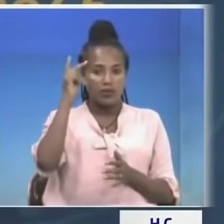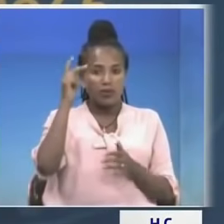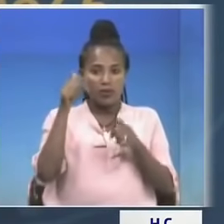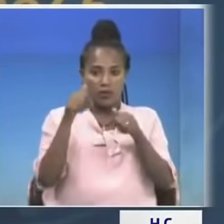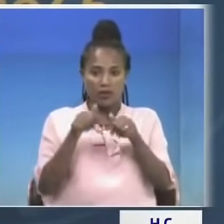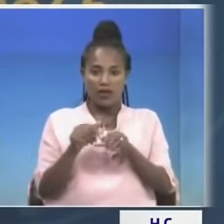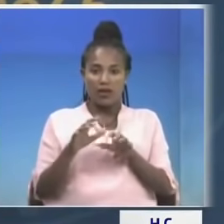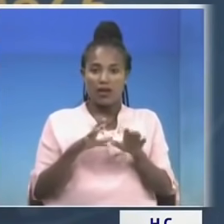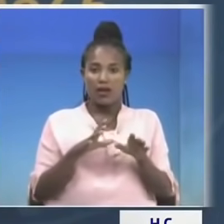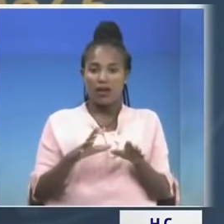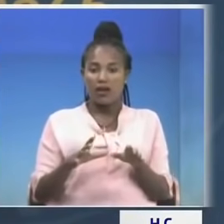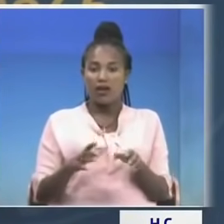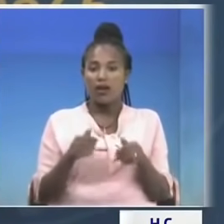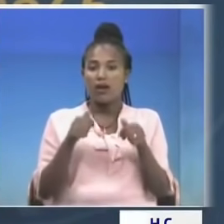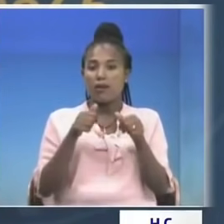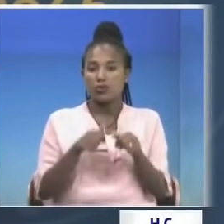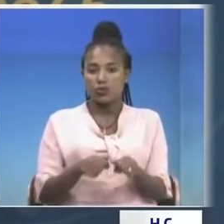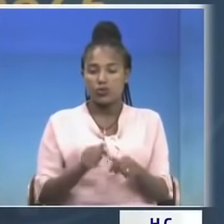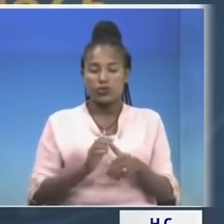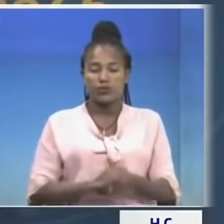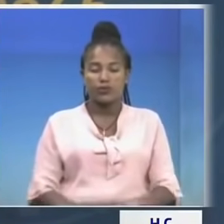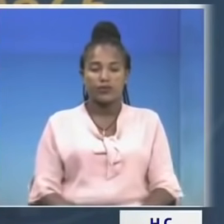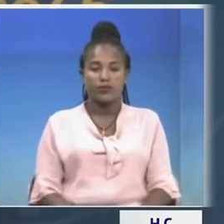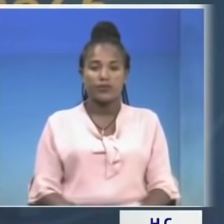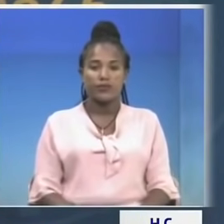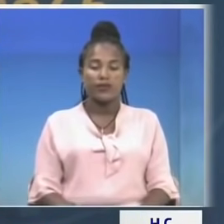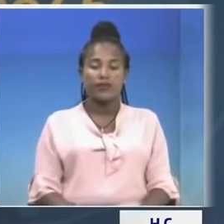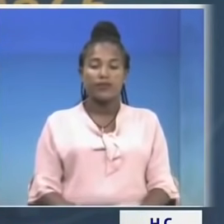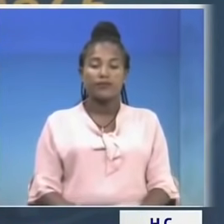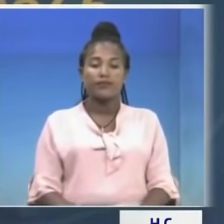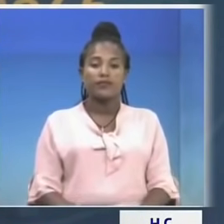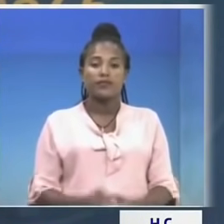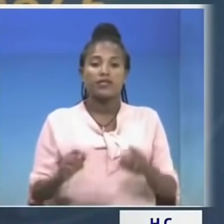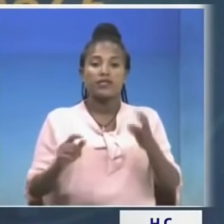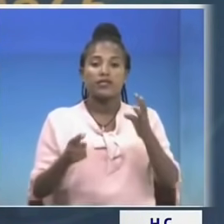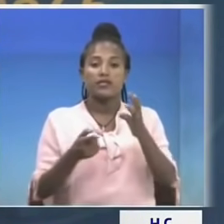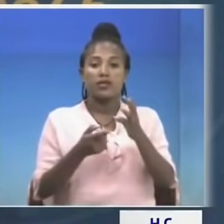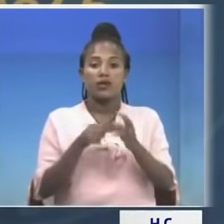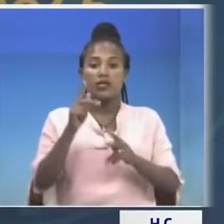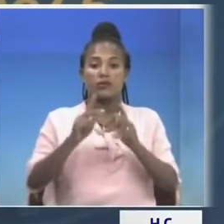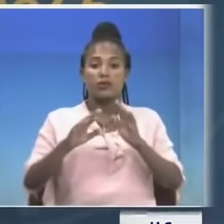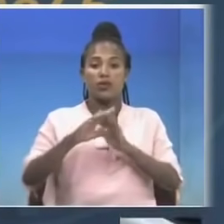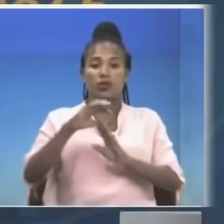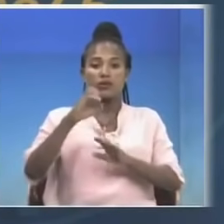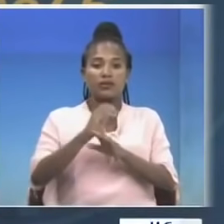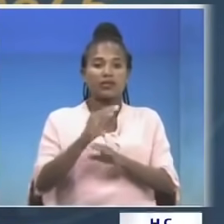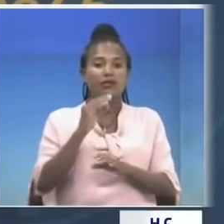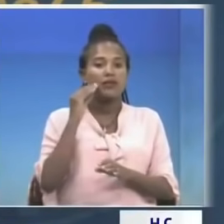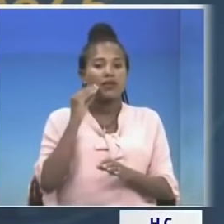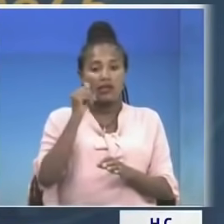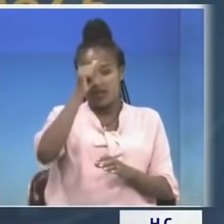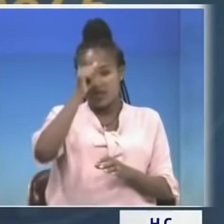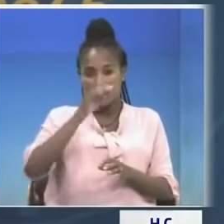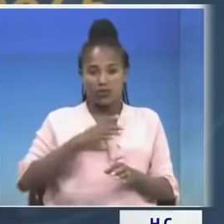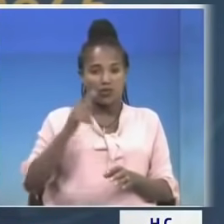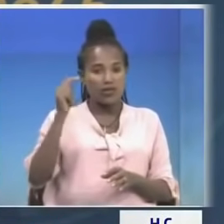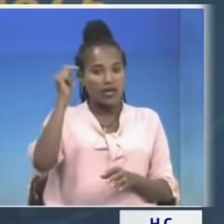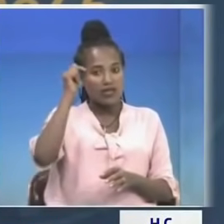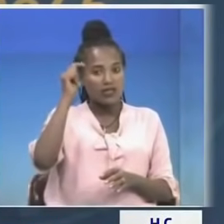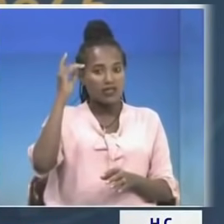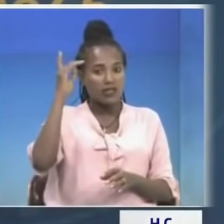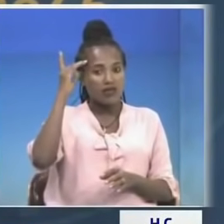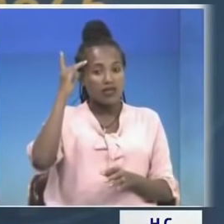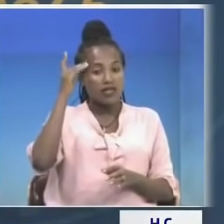ይርሳው አብረናችሁ ቆይታ እናደርጋለን። ከኛ ጋር ሁኑ። ስድስተኛው የህዝብ ተወካዮች ምክር ቤት አቶ ታገሰ ጫፉን